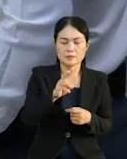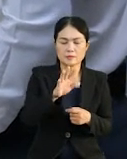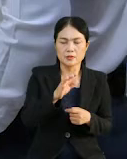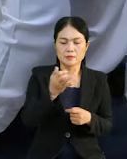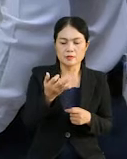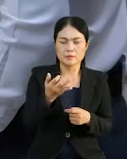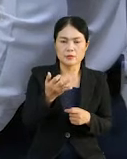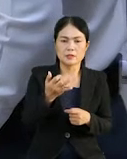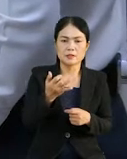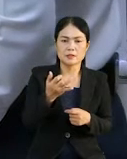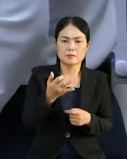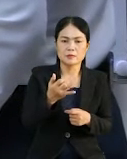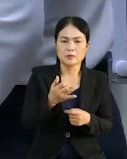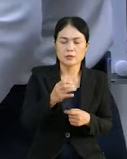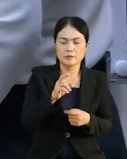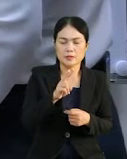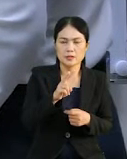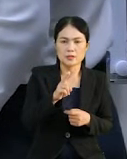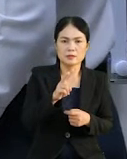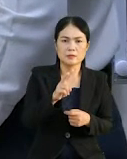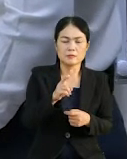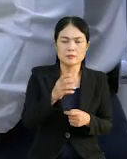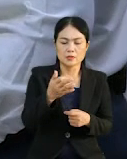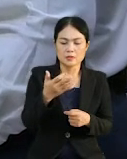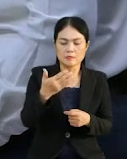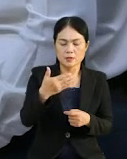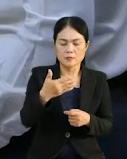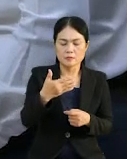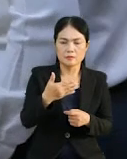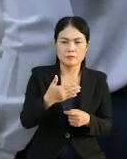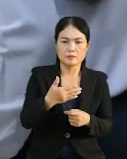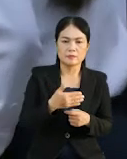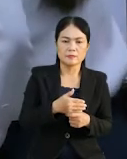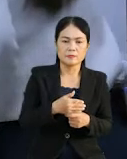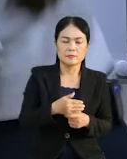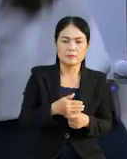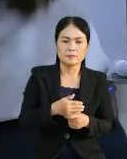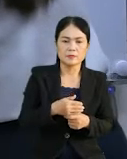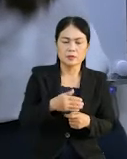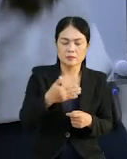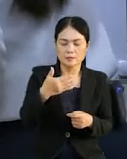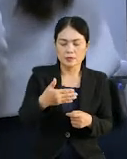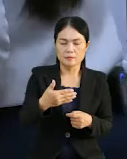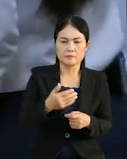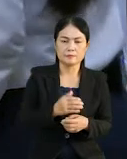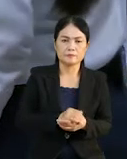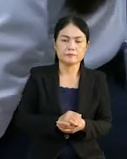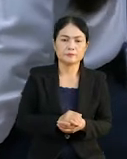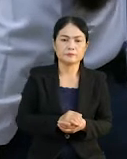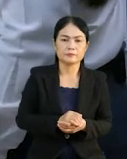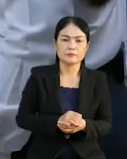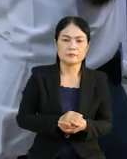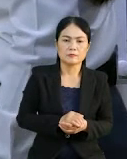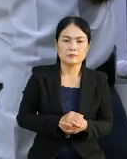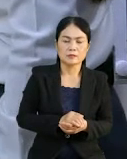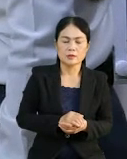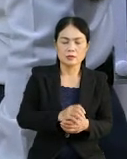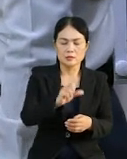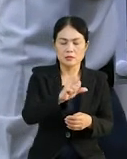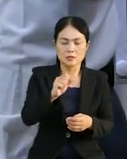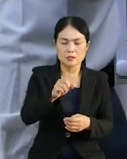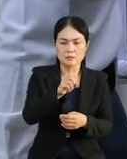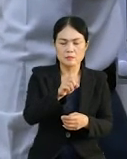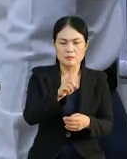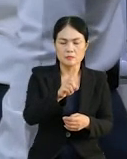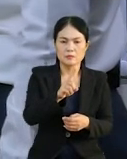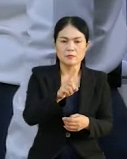pram pram phí bộ nâng phí pram bốn chà chân khơi pram bốn ai tùng mơn miền mùi